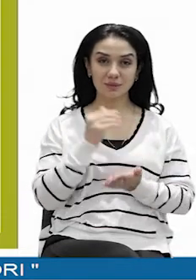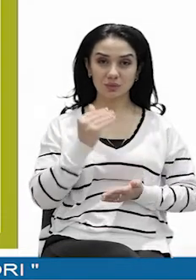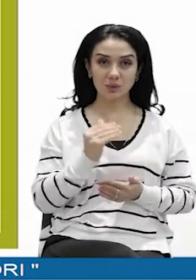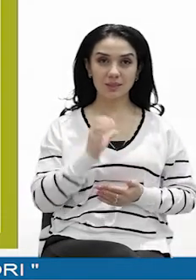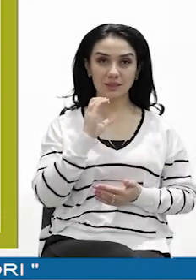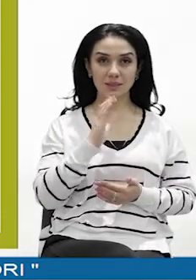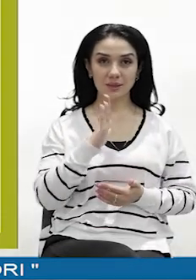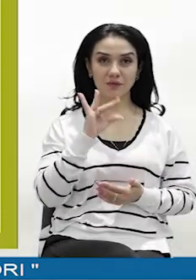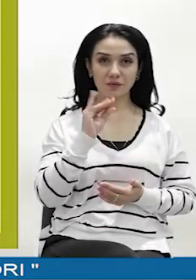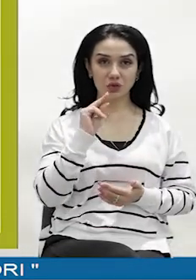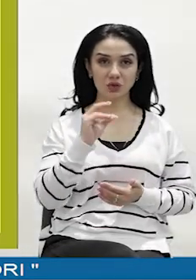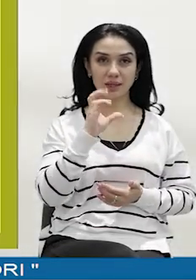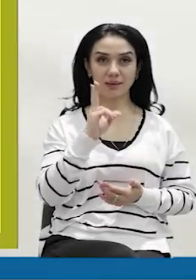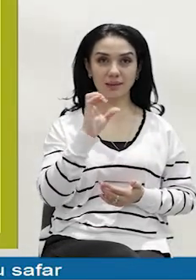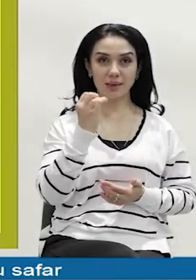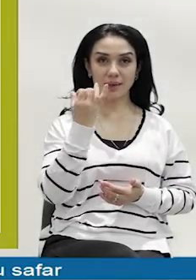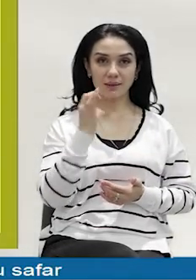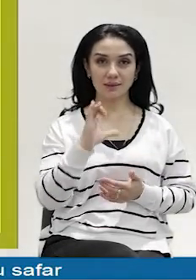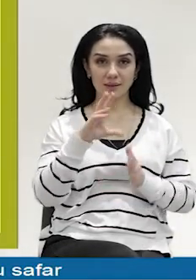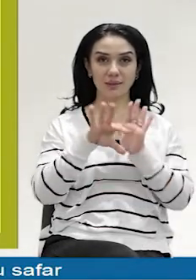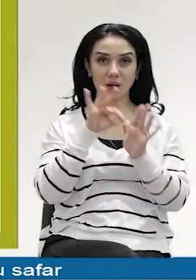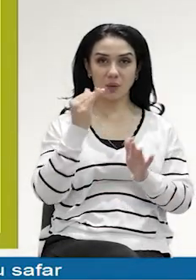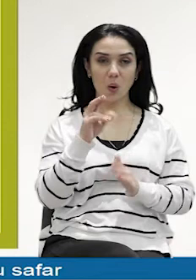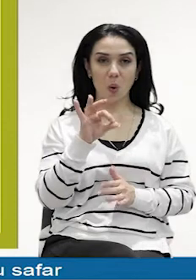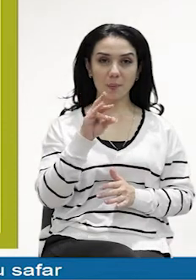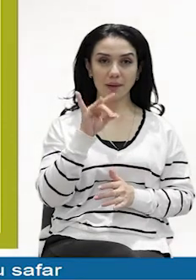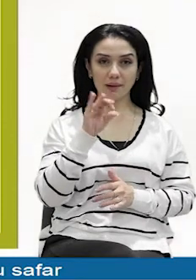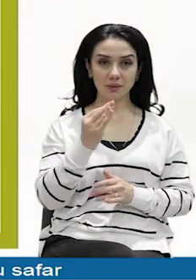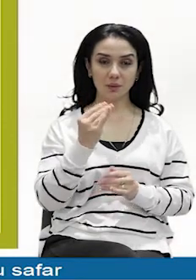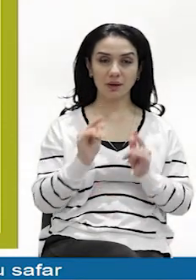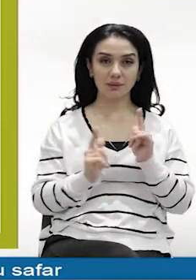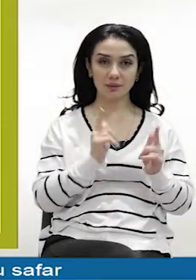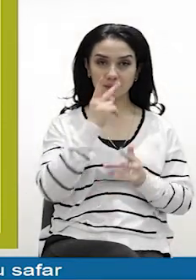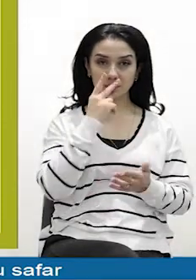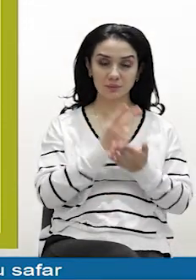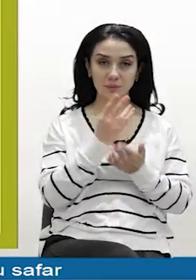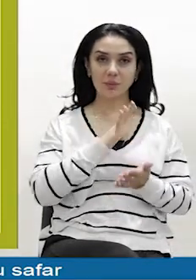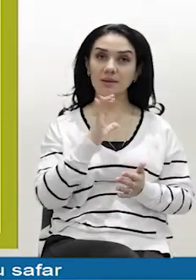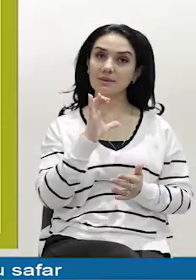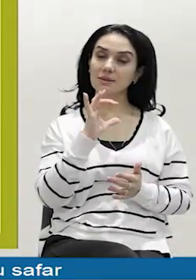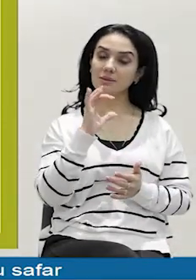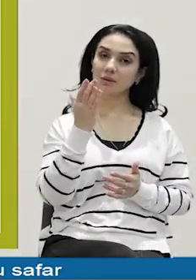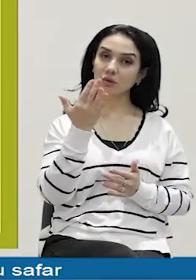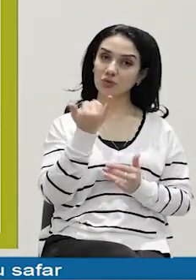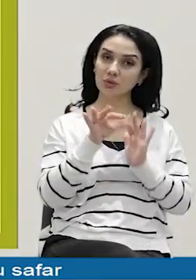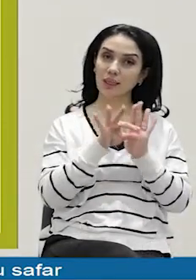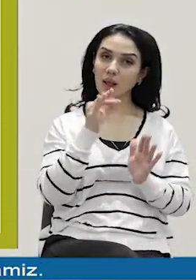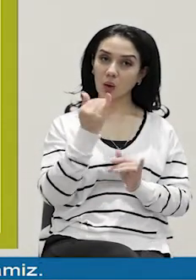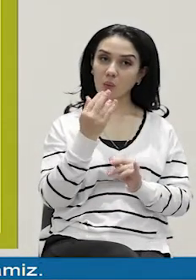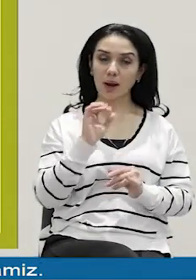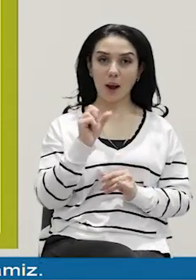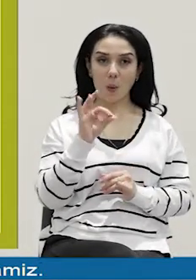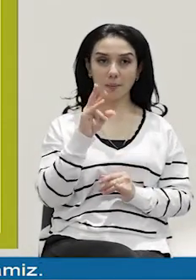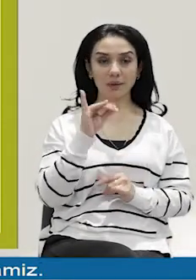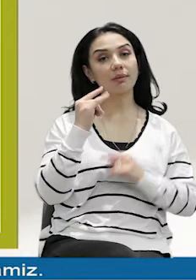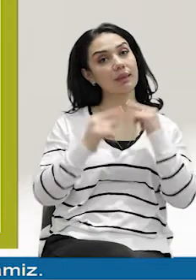switch case tanlov operatori bilan tanishamiz. O'tgan safar oddiy shart operatori bilan tanishgandik. Bu safar tanlov operatori,